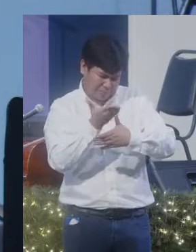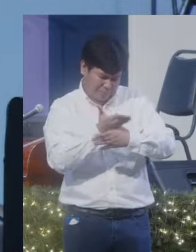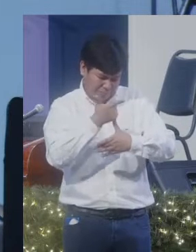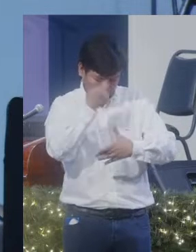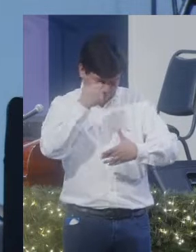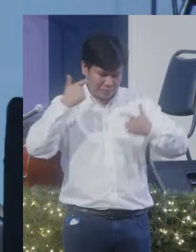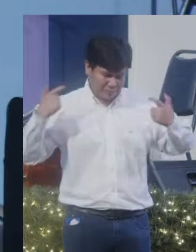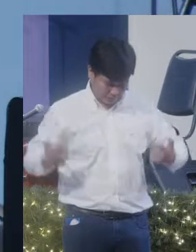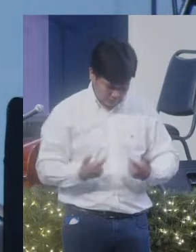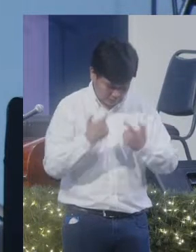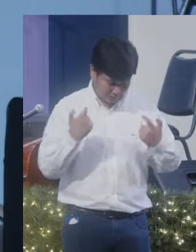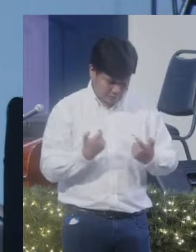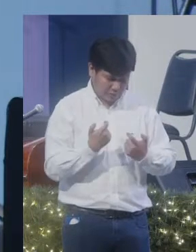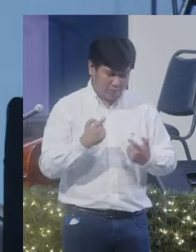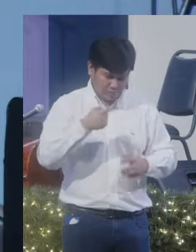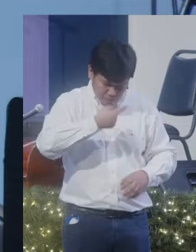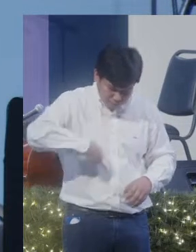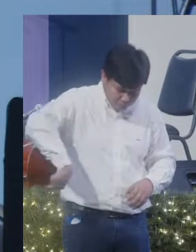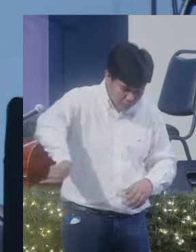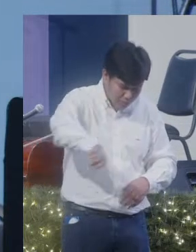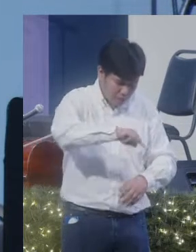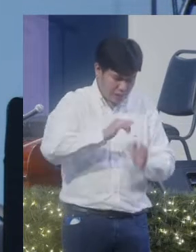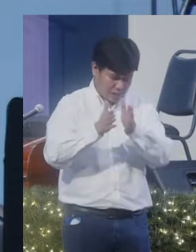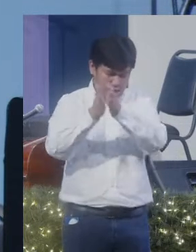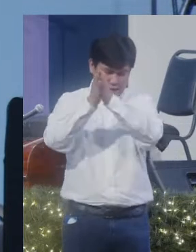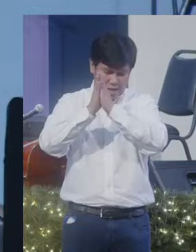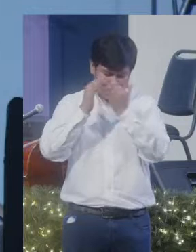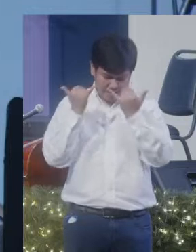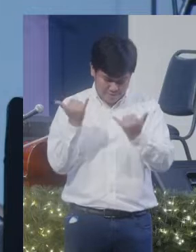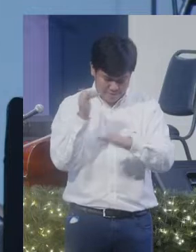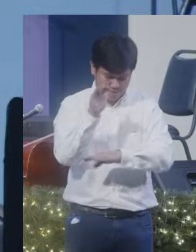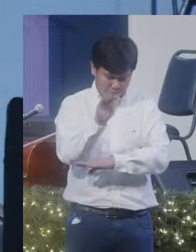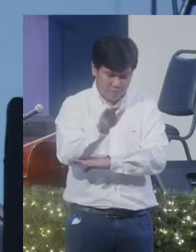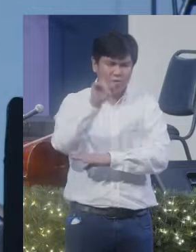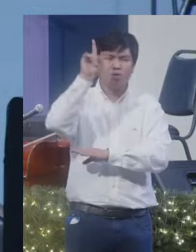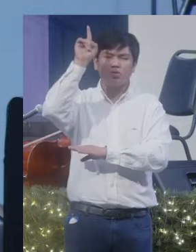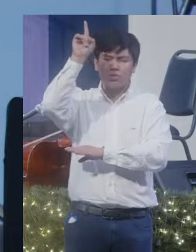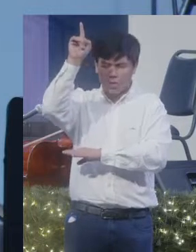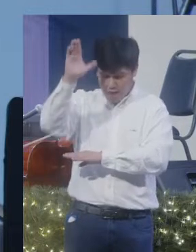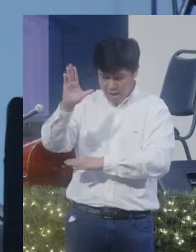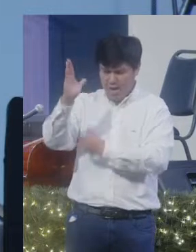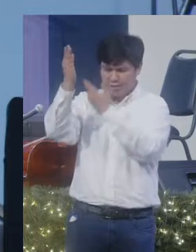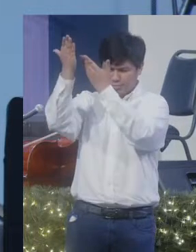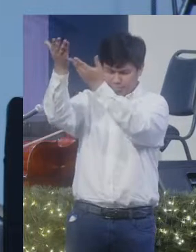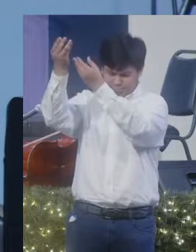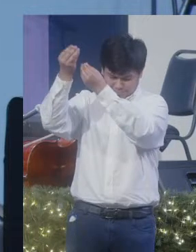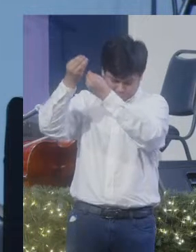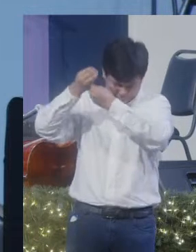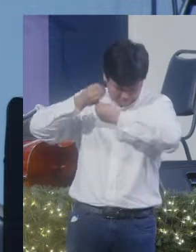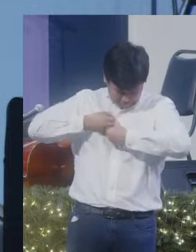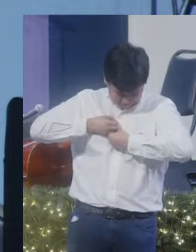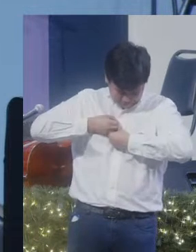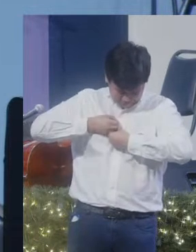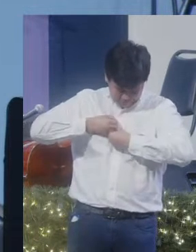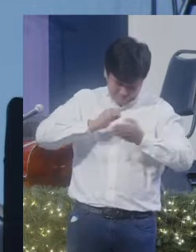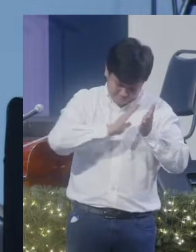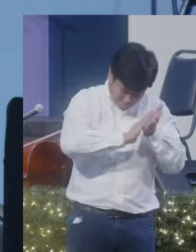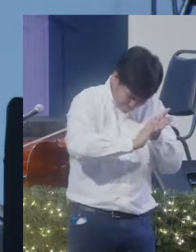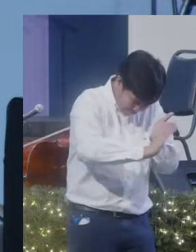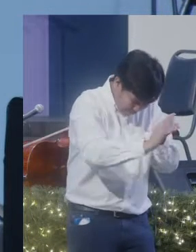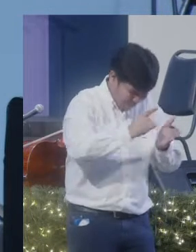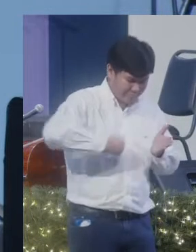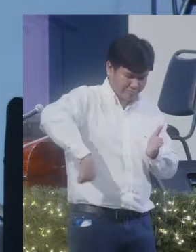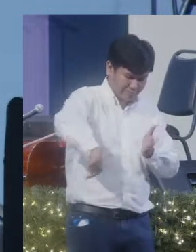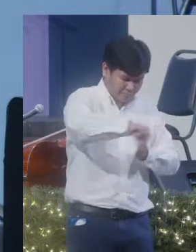Kaya nga po ang aming dalangin sa hapong ito, kayo po ang manguna sa amin. At nawa,